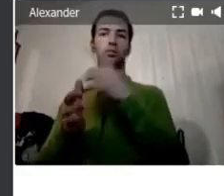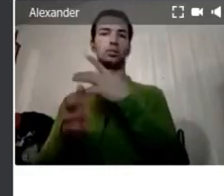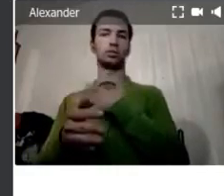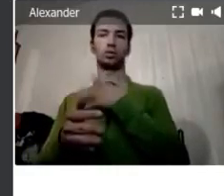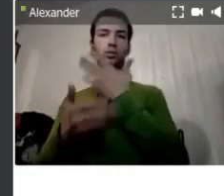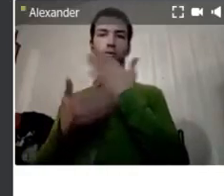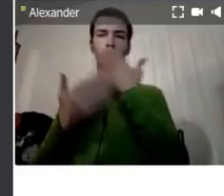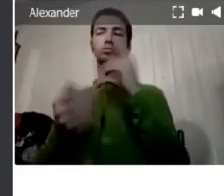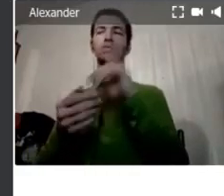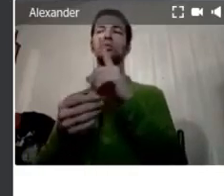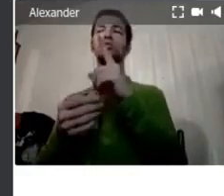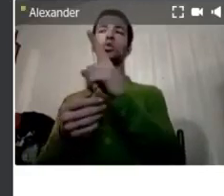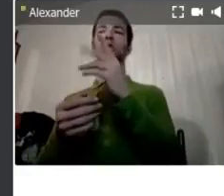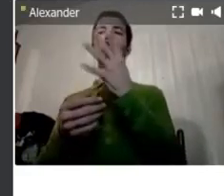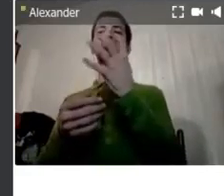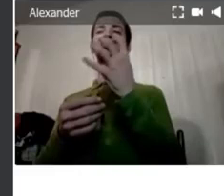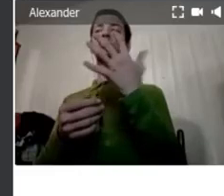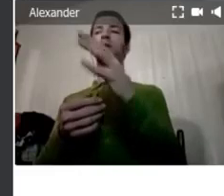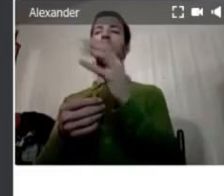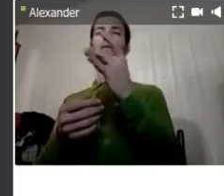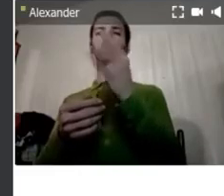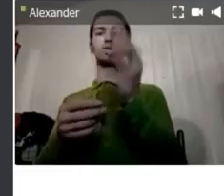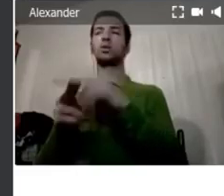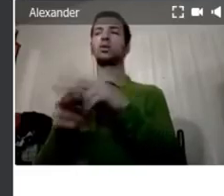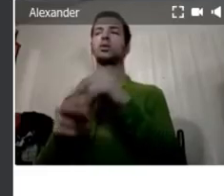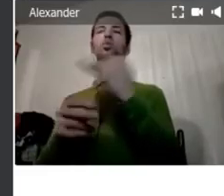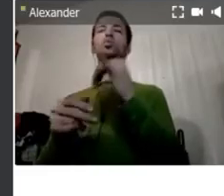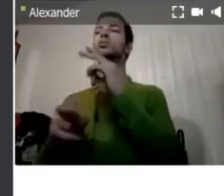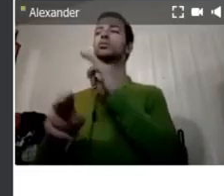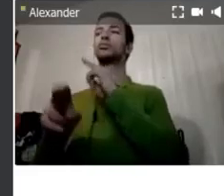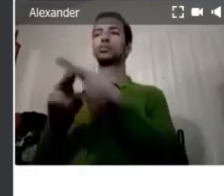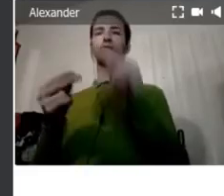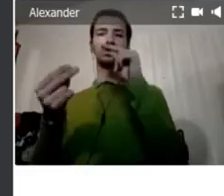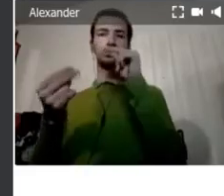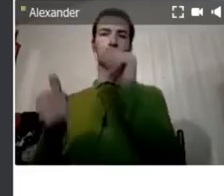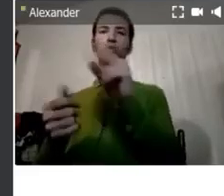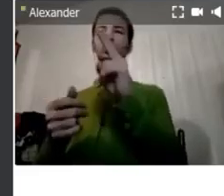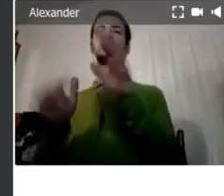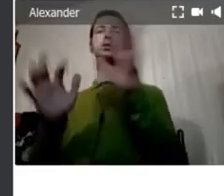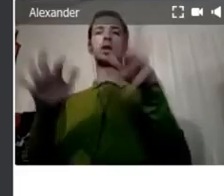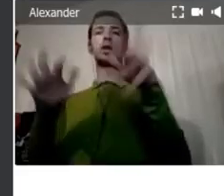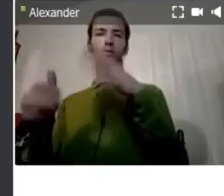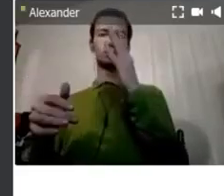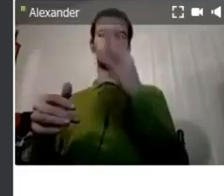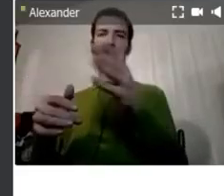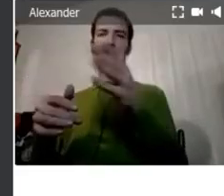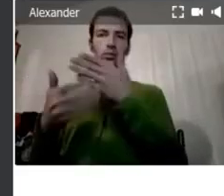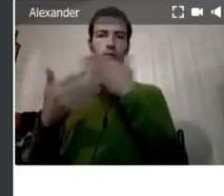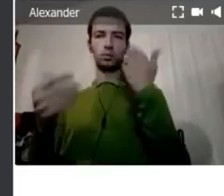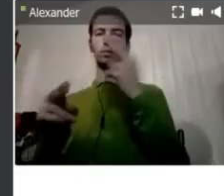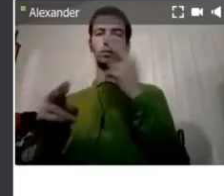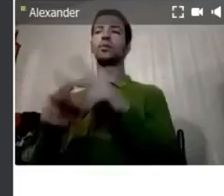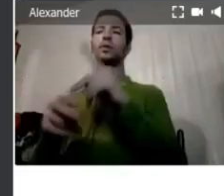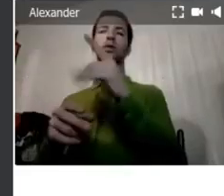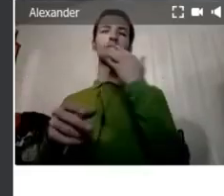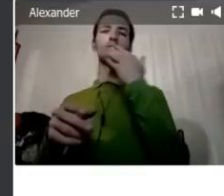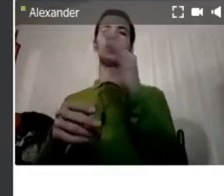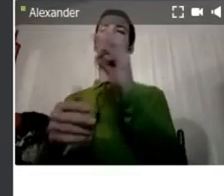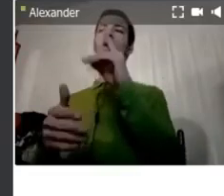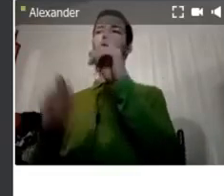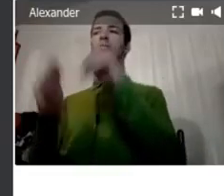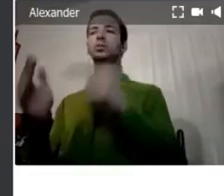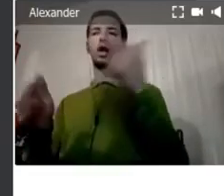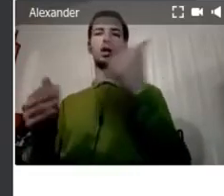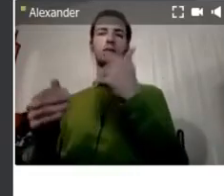там рассказывать, да, что компания работает, что у нас там все переводы через SWIFT, через банк, что золото